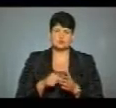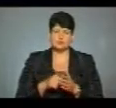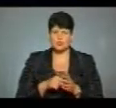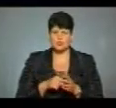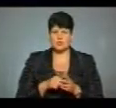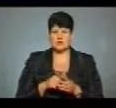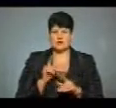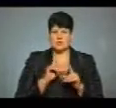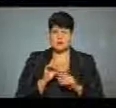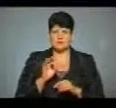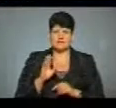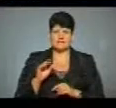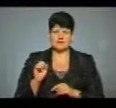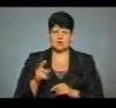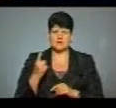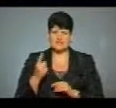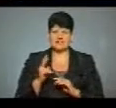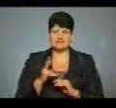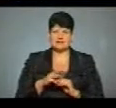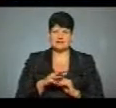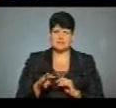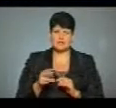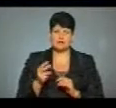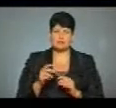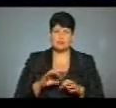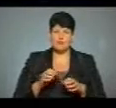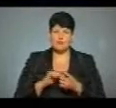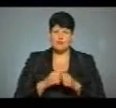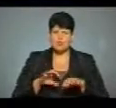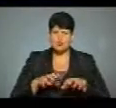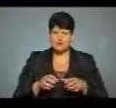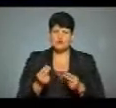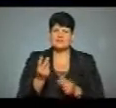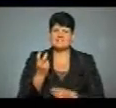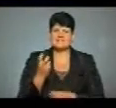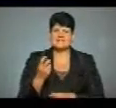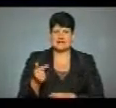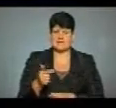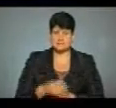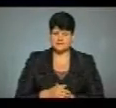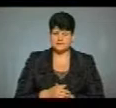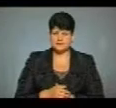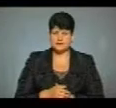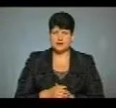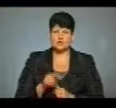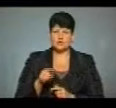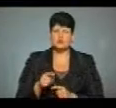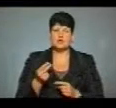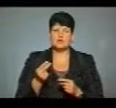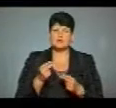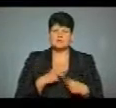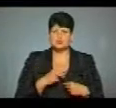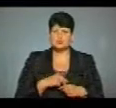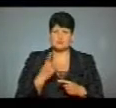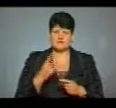його словами, один квадратний метр бруківки коштує 200 гривень. Тут працює дві бригади тільки бруківки, ну,